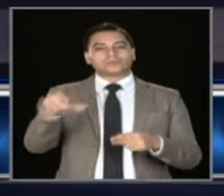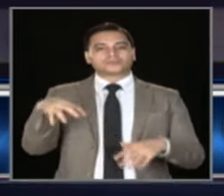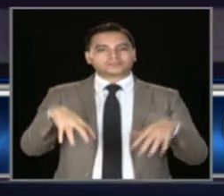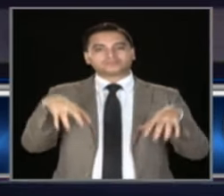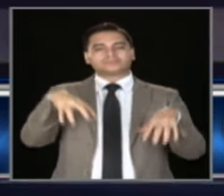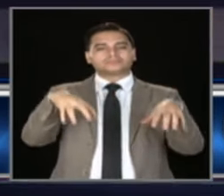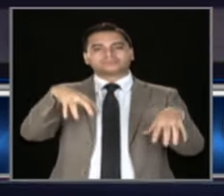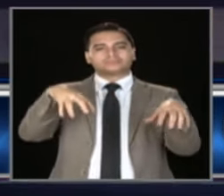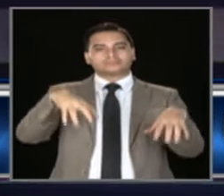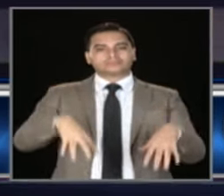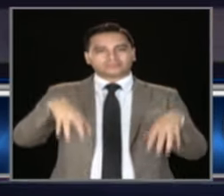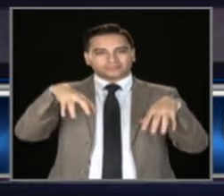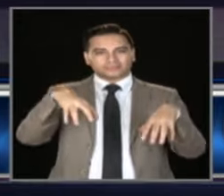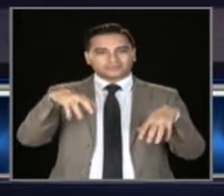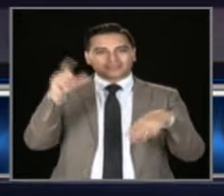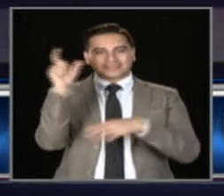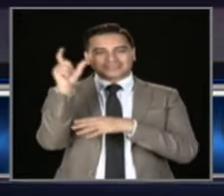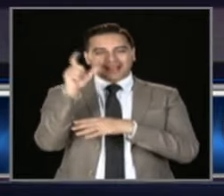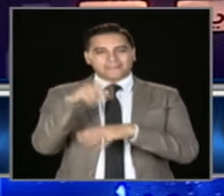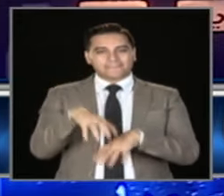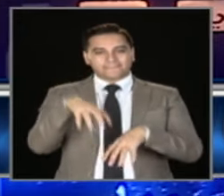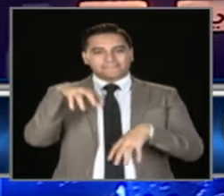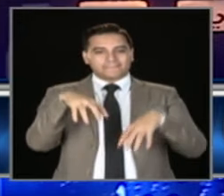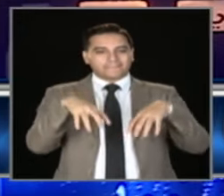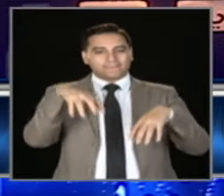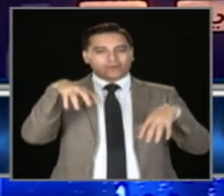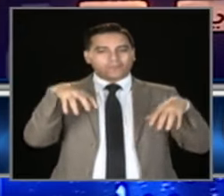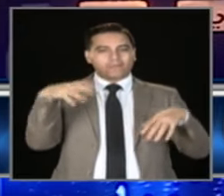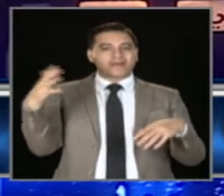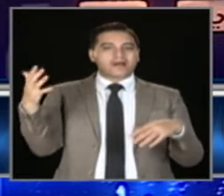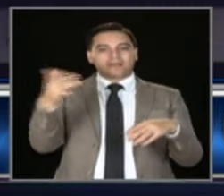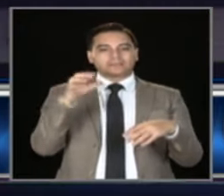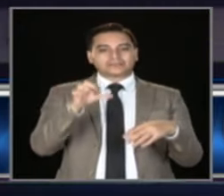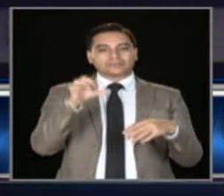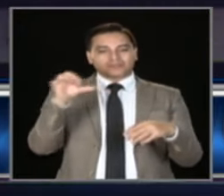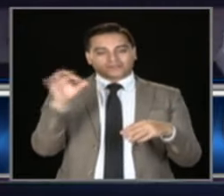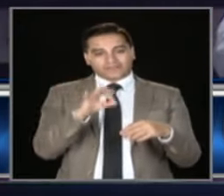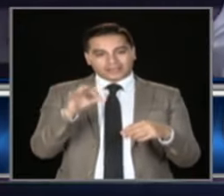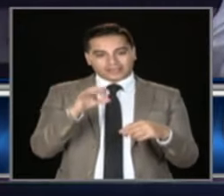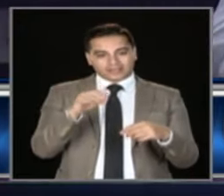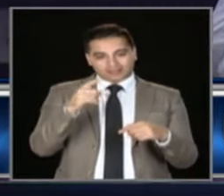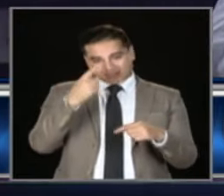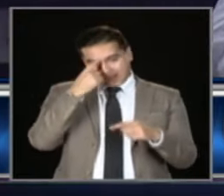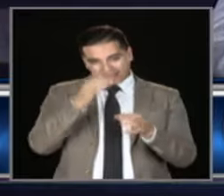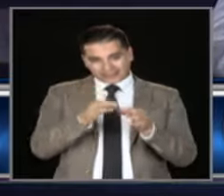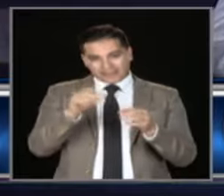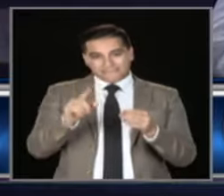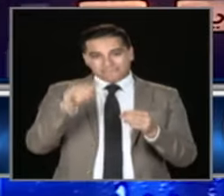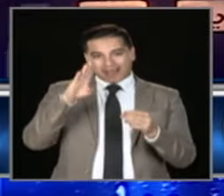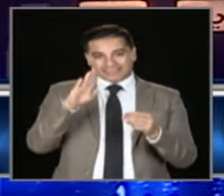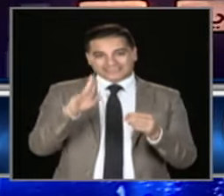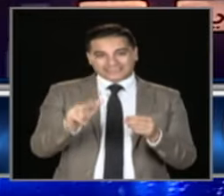مساجد الدوله بل والعالم اجابتك باكستان باكستان